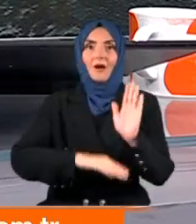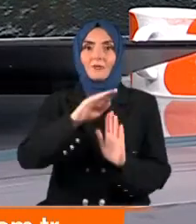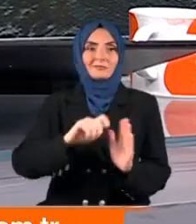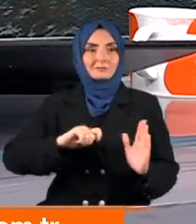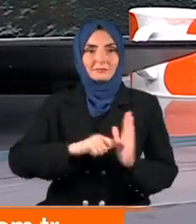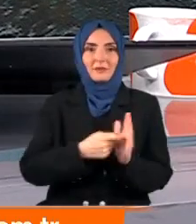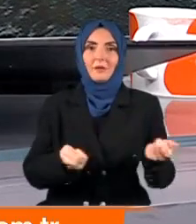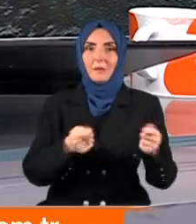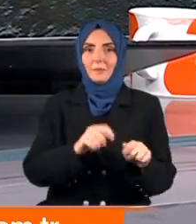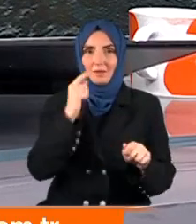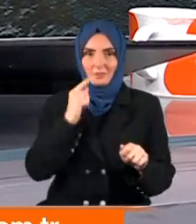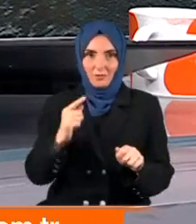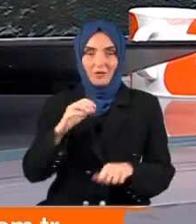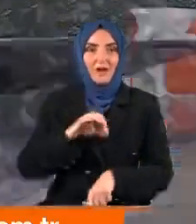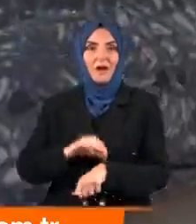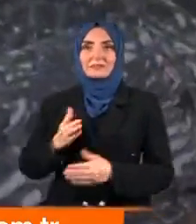götürmesini engelledi